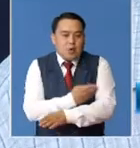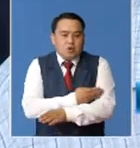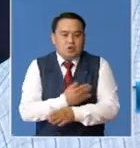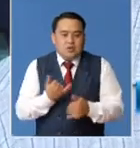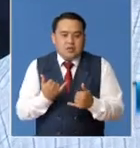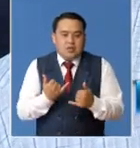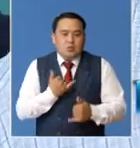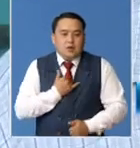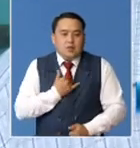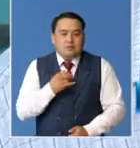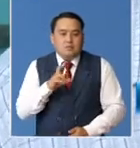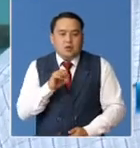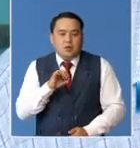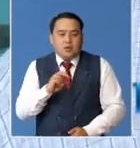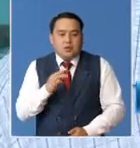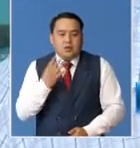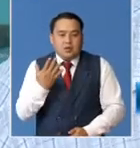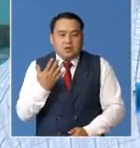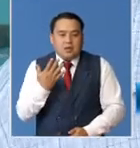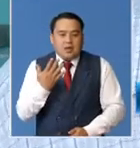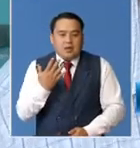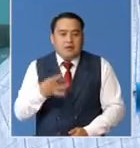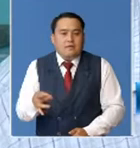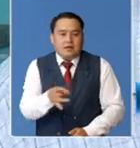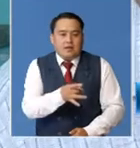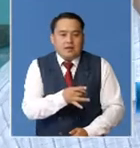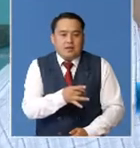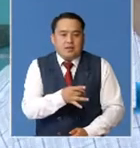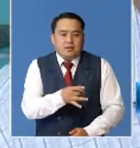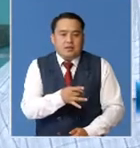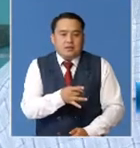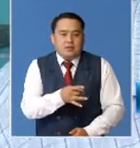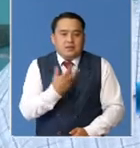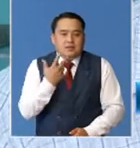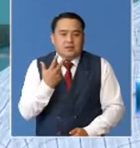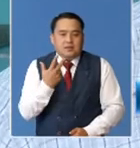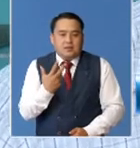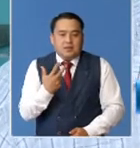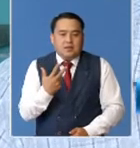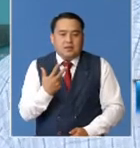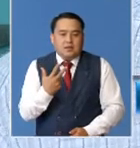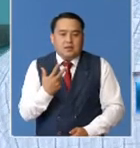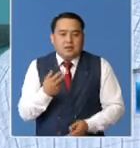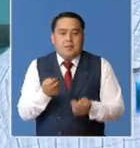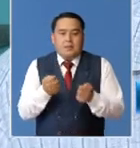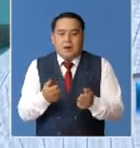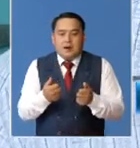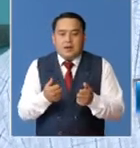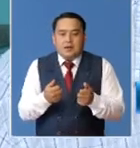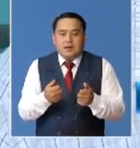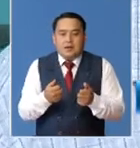еще, значит, есть 5 квартальных котельных и еще там 3 мелких котельных. Значит.